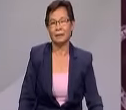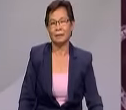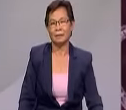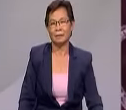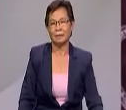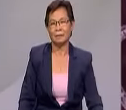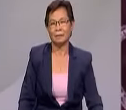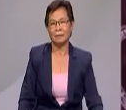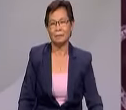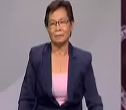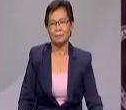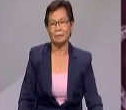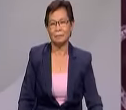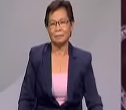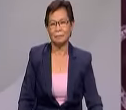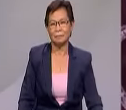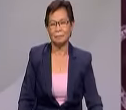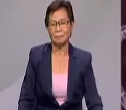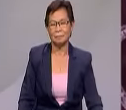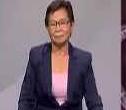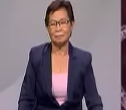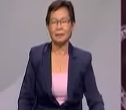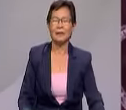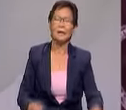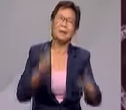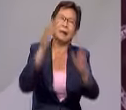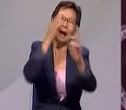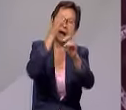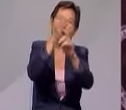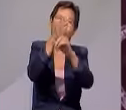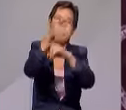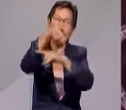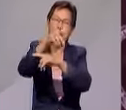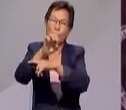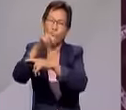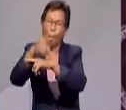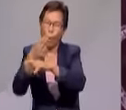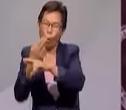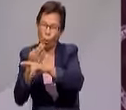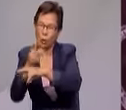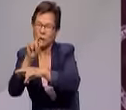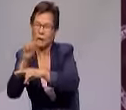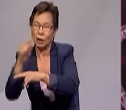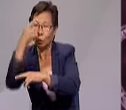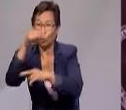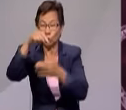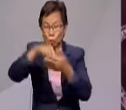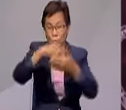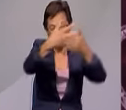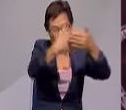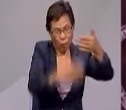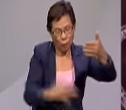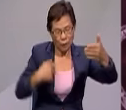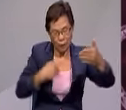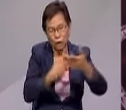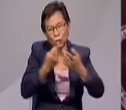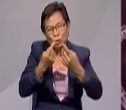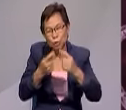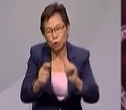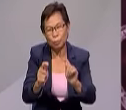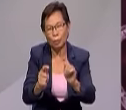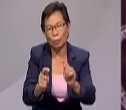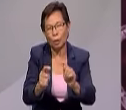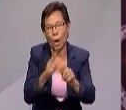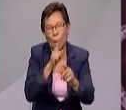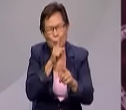dengar Crystal ke arah pop rock sikit. So untuk yang line up ni kita akan cuba dengan pure